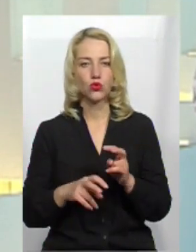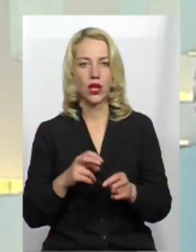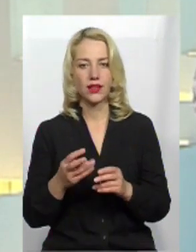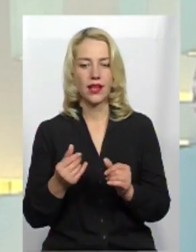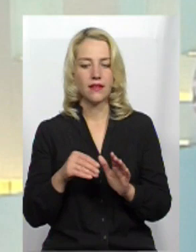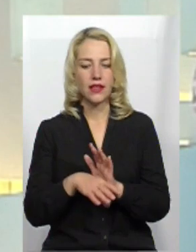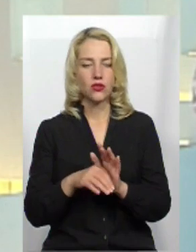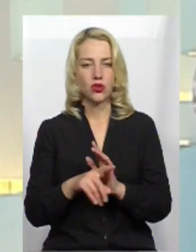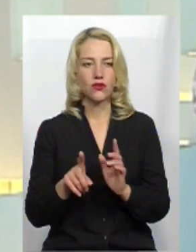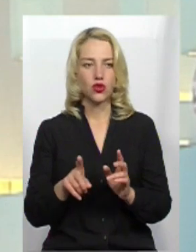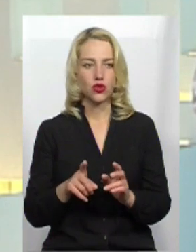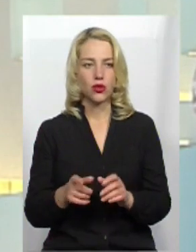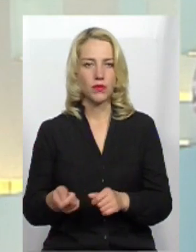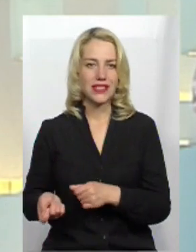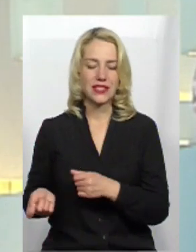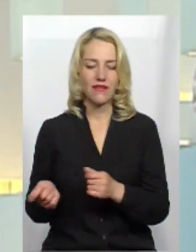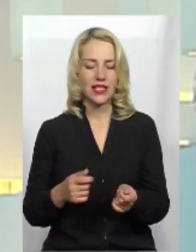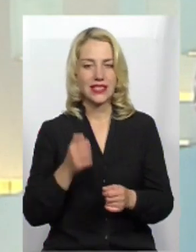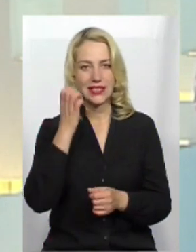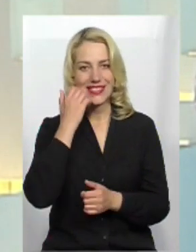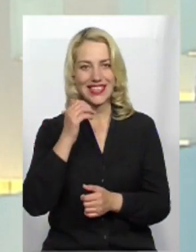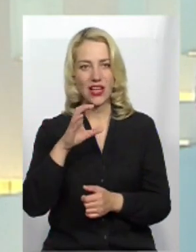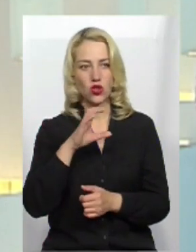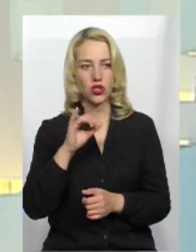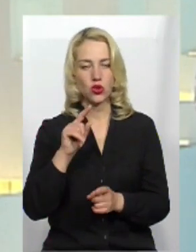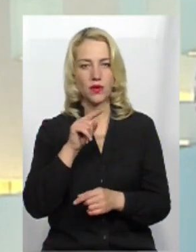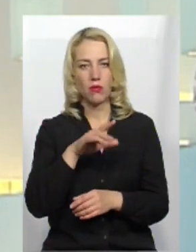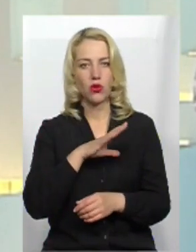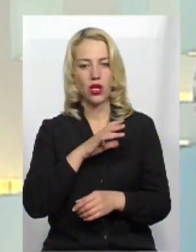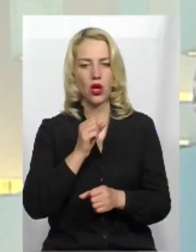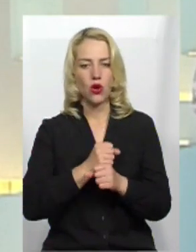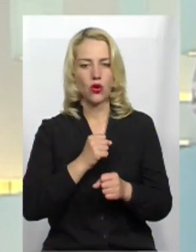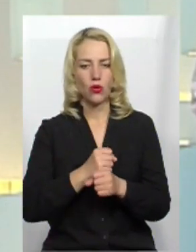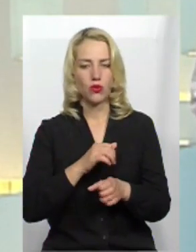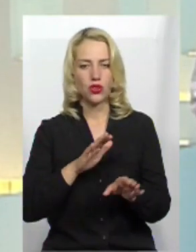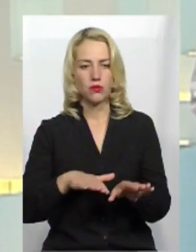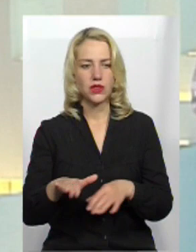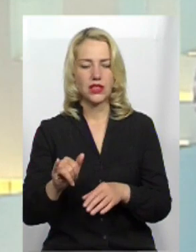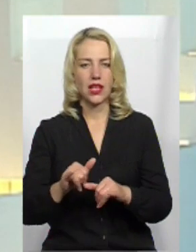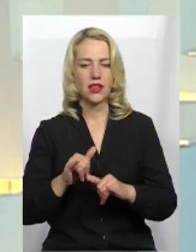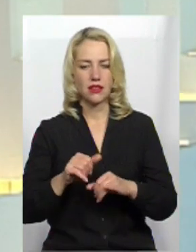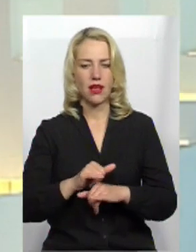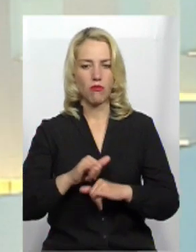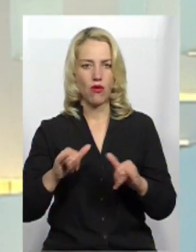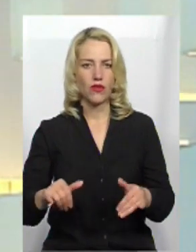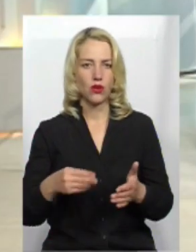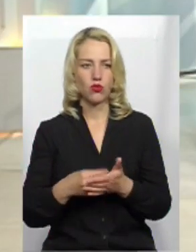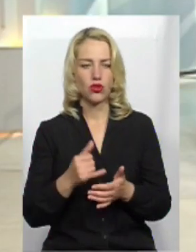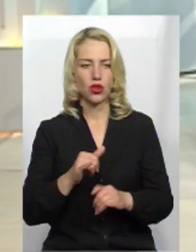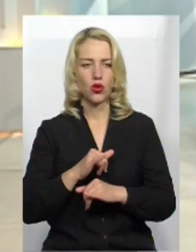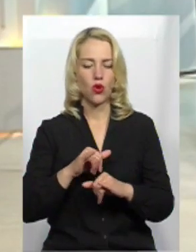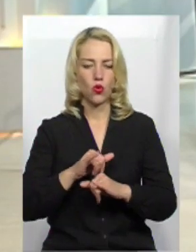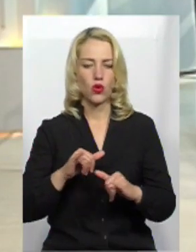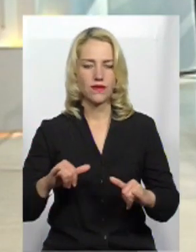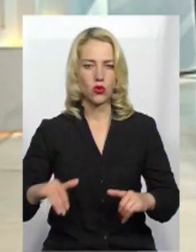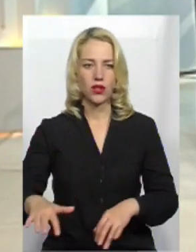шукати інвесторів, щоб завести в Стару Синяву, щоб там були робочі місця, наповнення бюджету і розвиток територій.